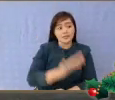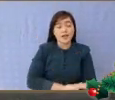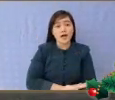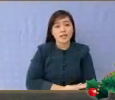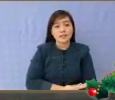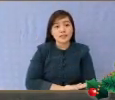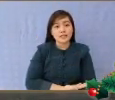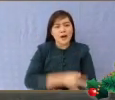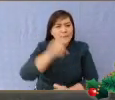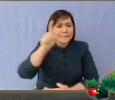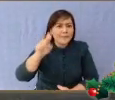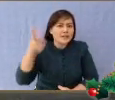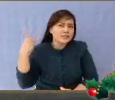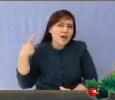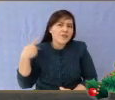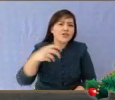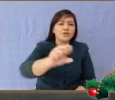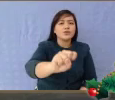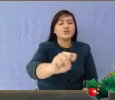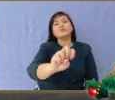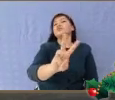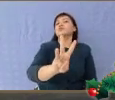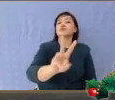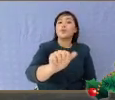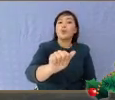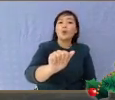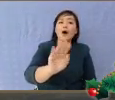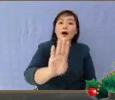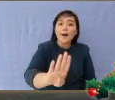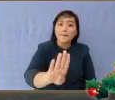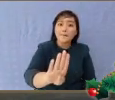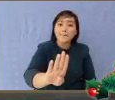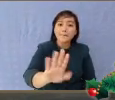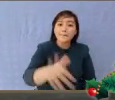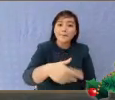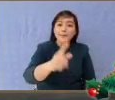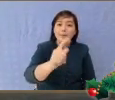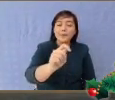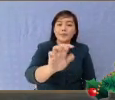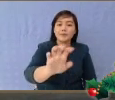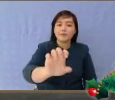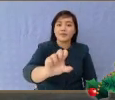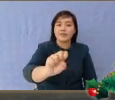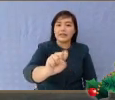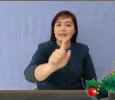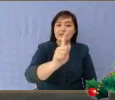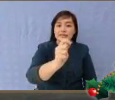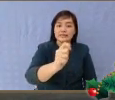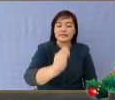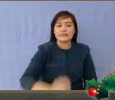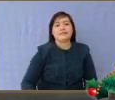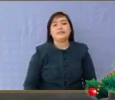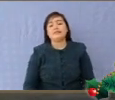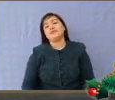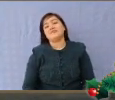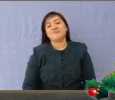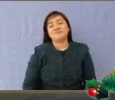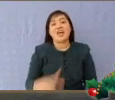sumunod po yung anak at nagpa-swab test. After a few days, lumabas po yung